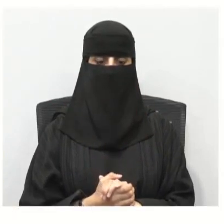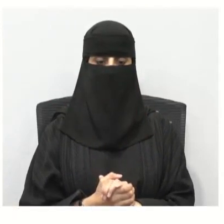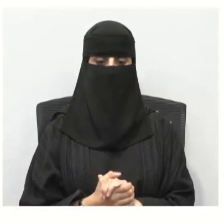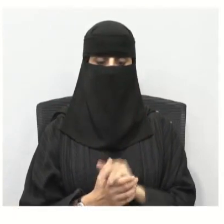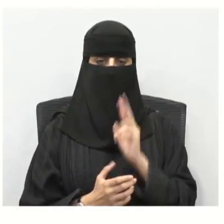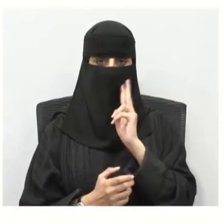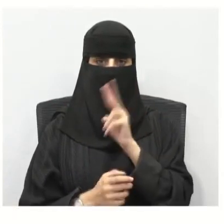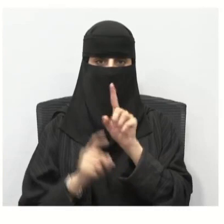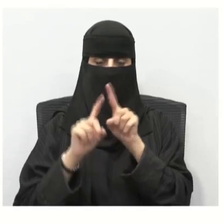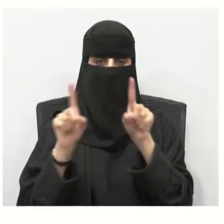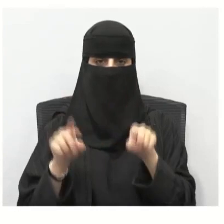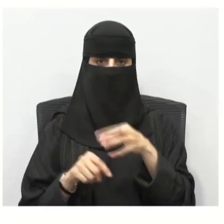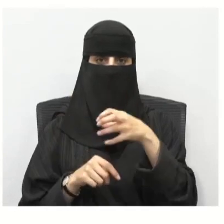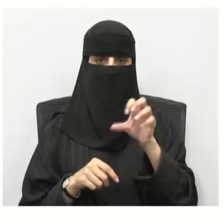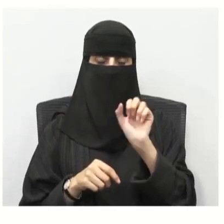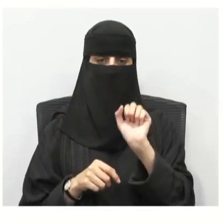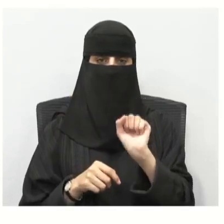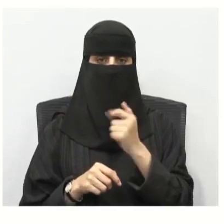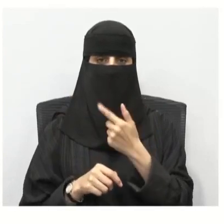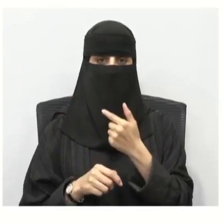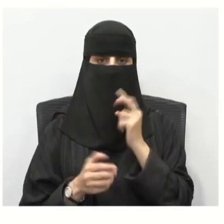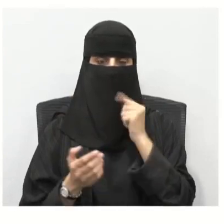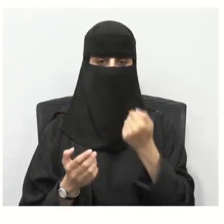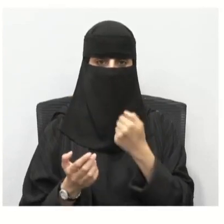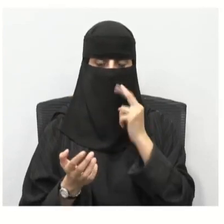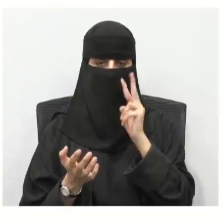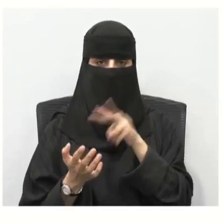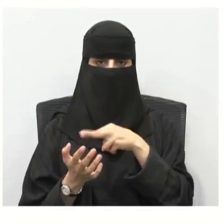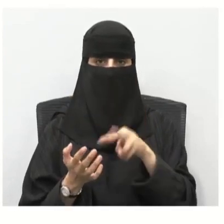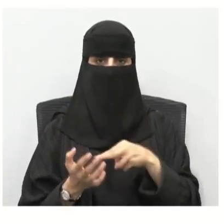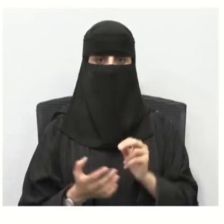الكتاب وهذا غلاف الملحق انا